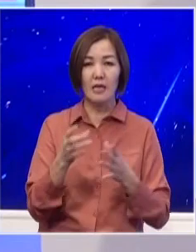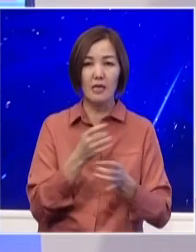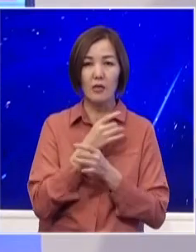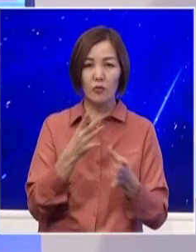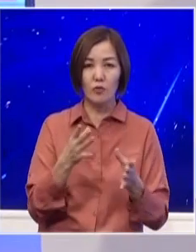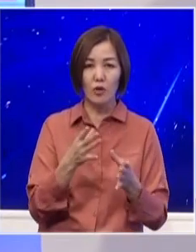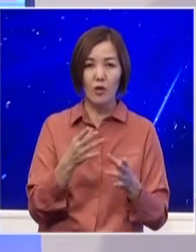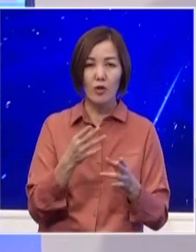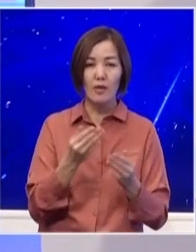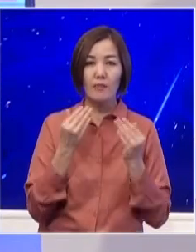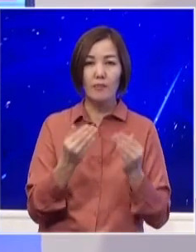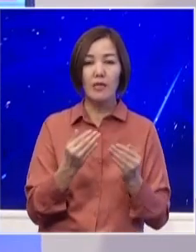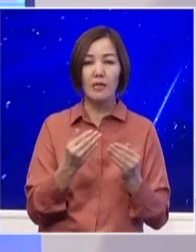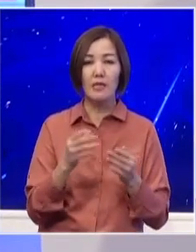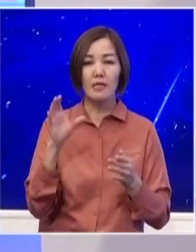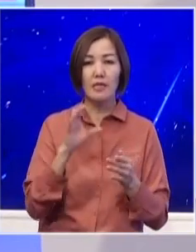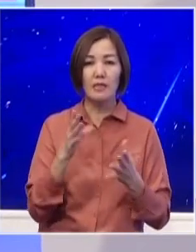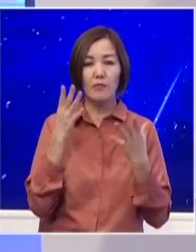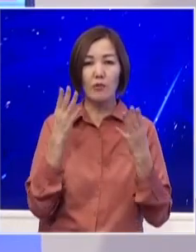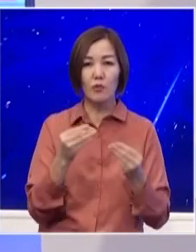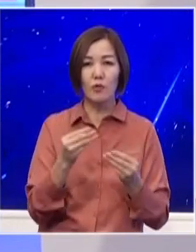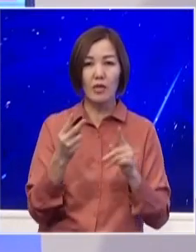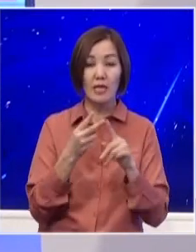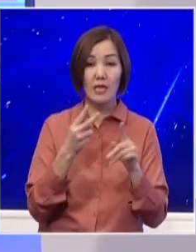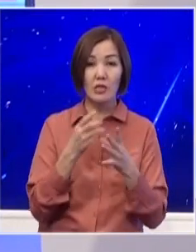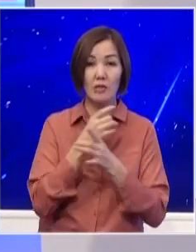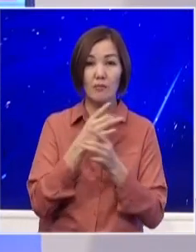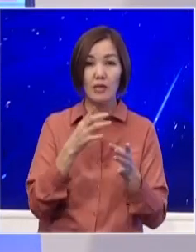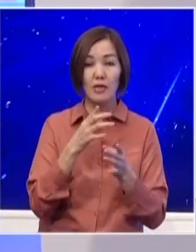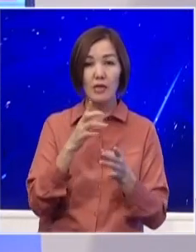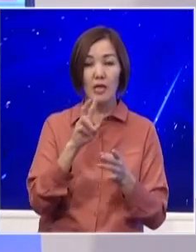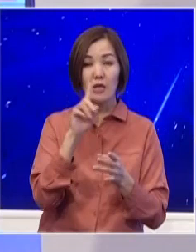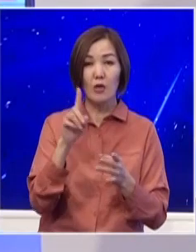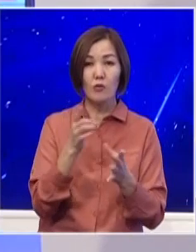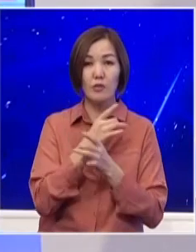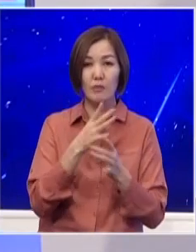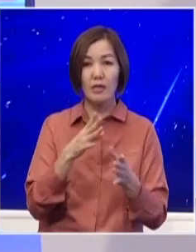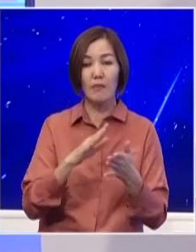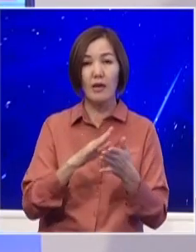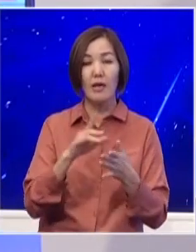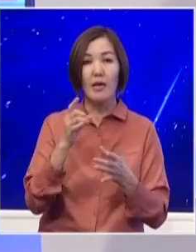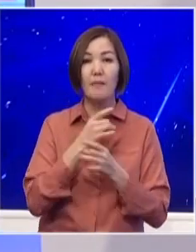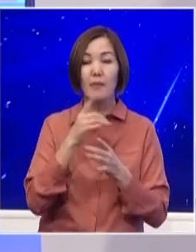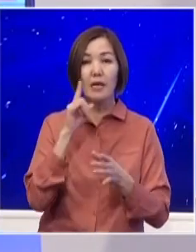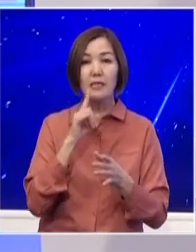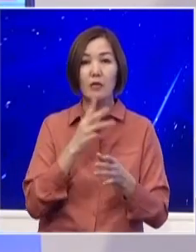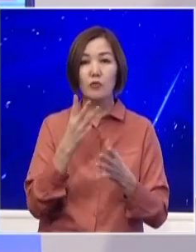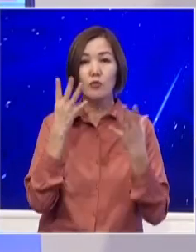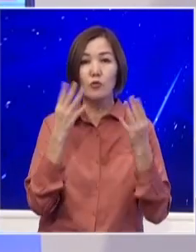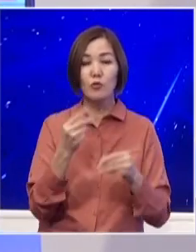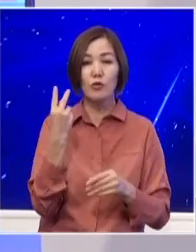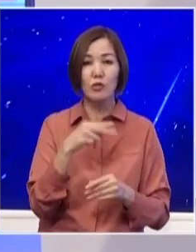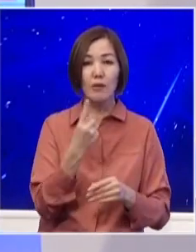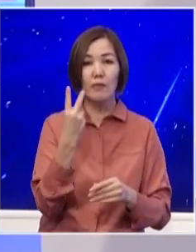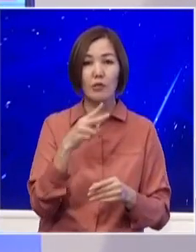күні. Бұл сәрсенбіге келіп тұр. Ал екіншісі мемлекеттік наурыз мейрамы. Мерекені қазақстандықтар 3 күн, яғни